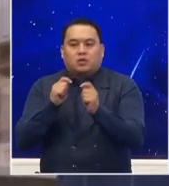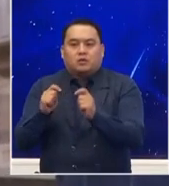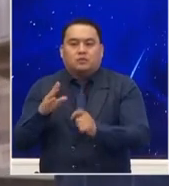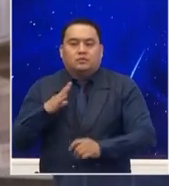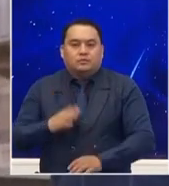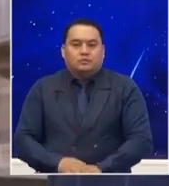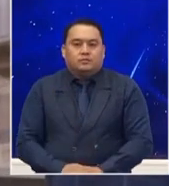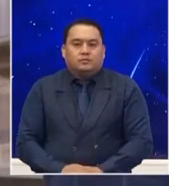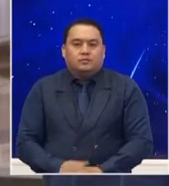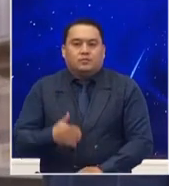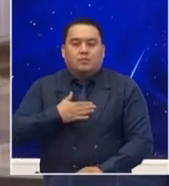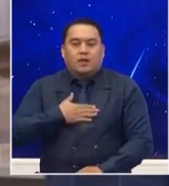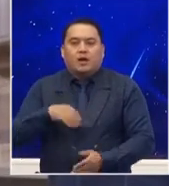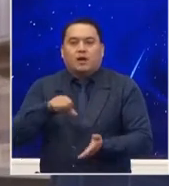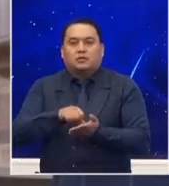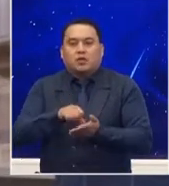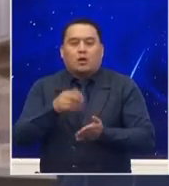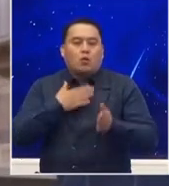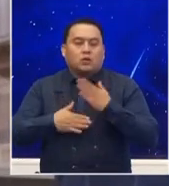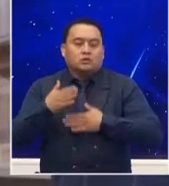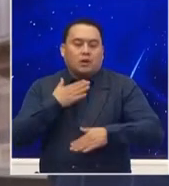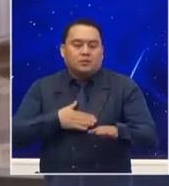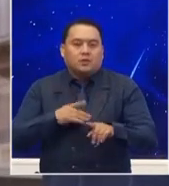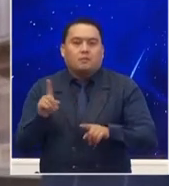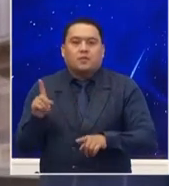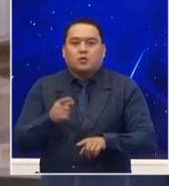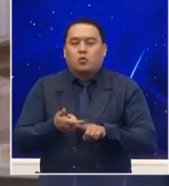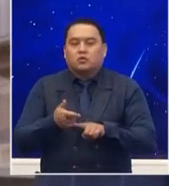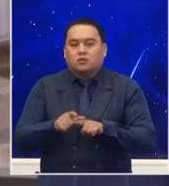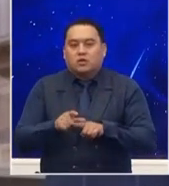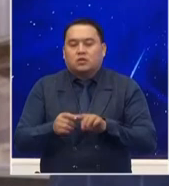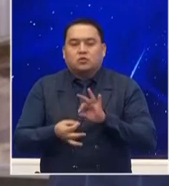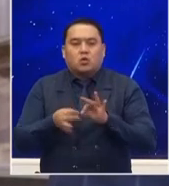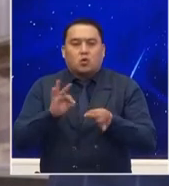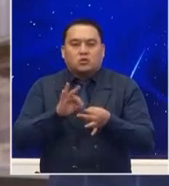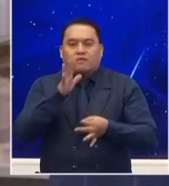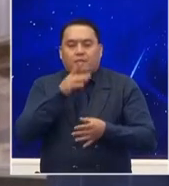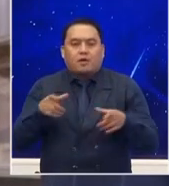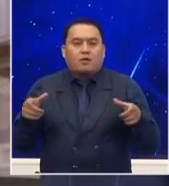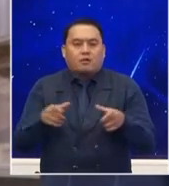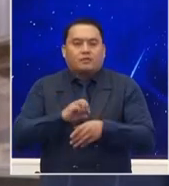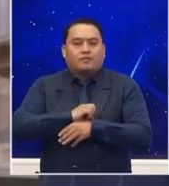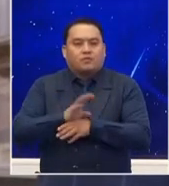жүрек байқауына қатысып отырғаныма өте қуаныштымын. Өйткені осындай қиын кезеңде, пандемия кезінде